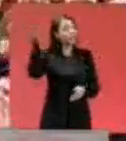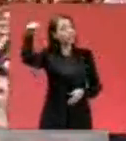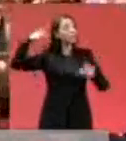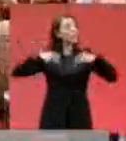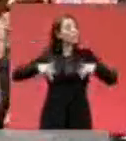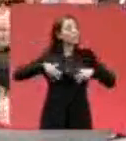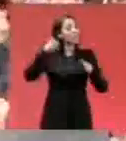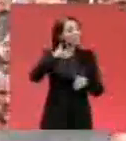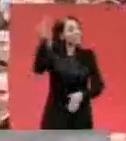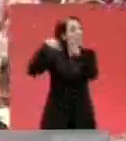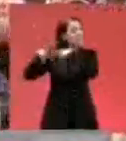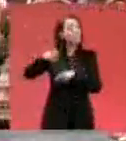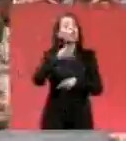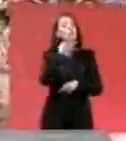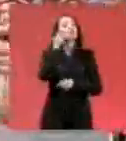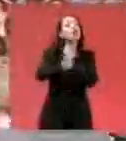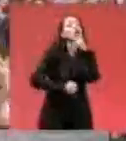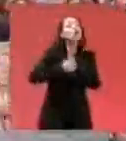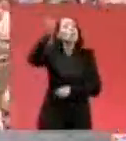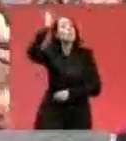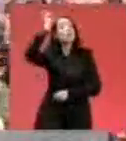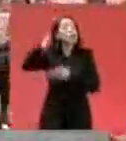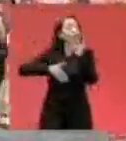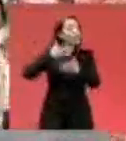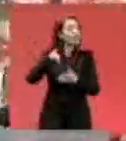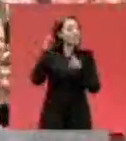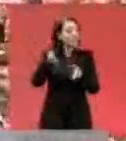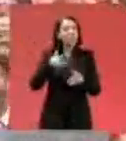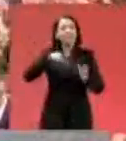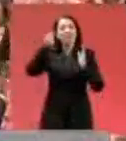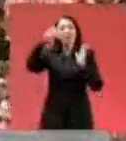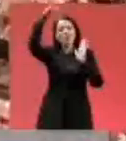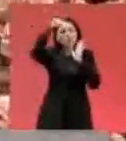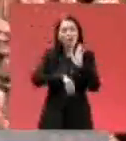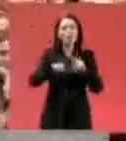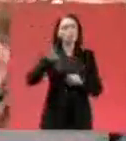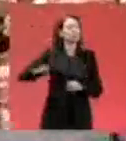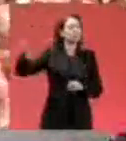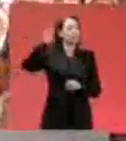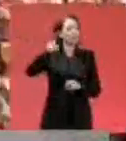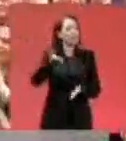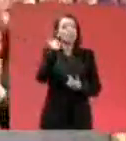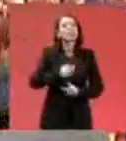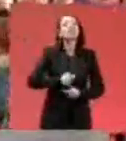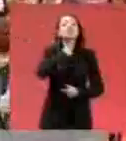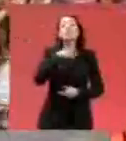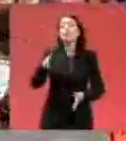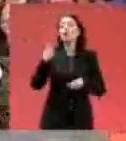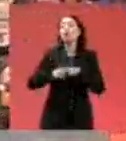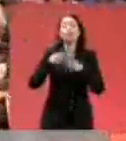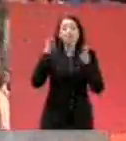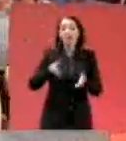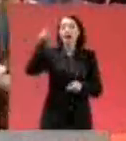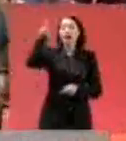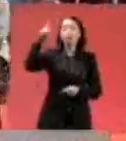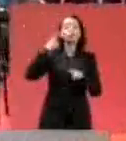αυτούς που κυβέρνησαν τα 4 χρόνια της μνημονιακής λαιλασίας, που χρεοκόπησαν τη χώρα, που μείωσαν την αξιοπρέπεια των Ελλήνων. Ναι, αυτούς